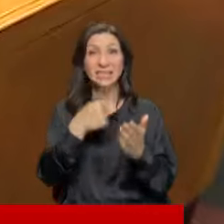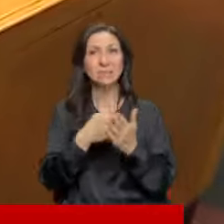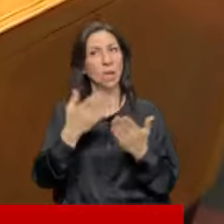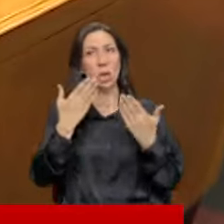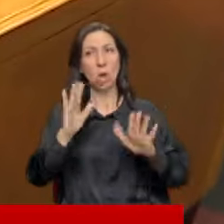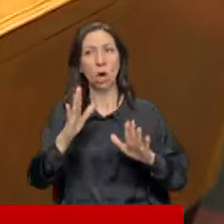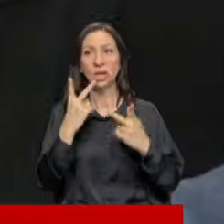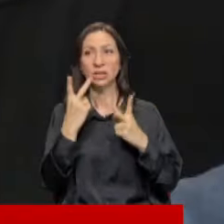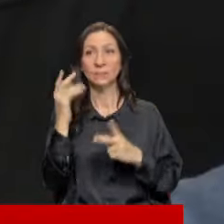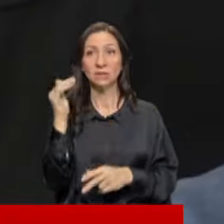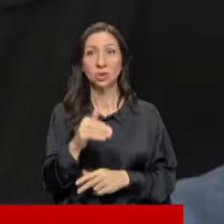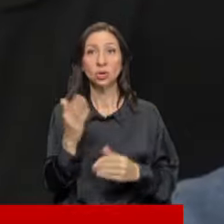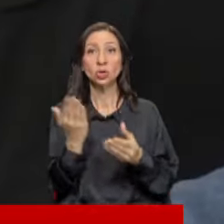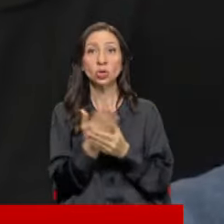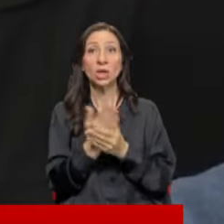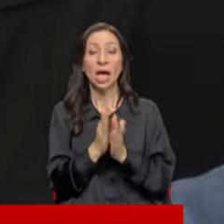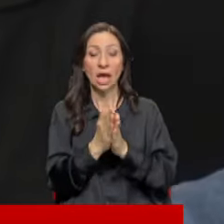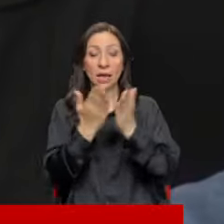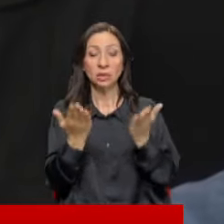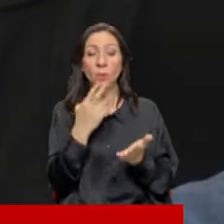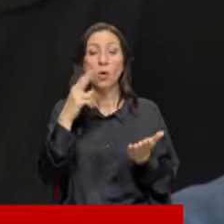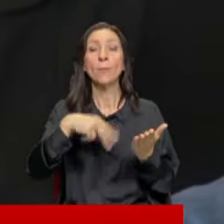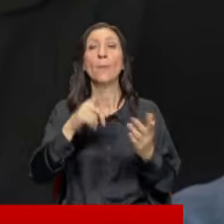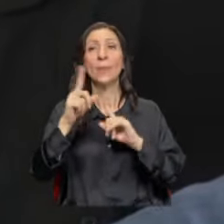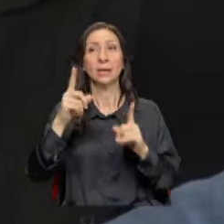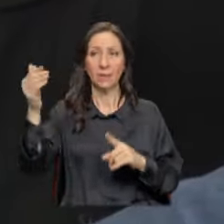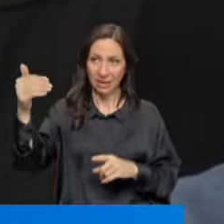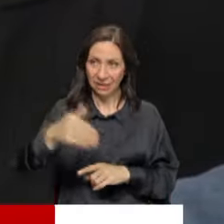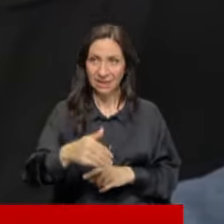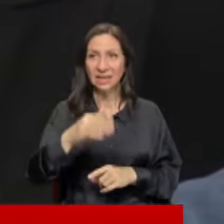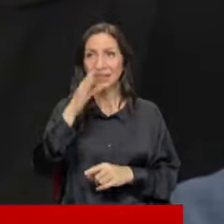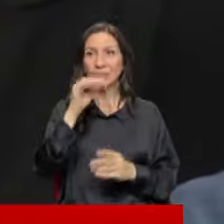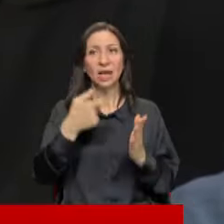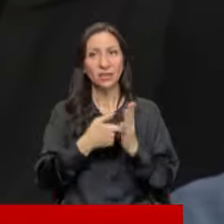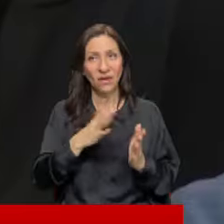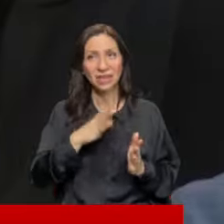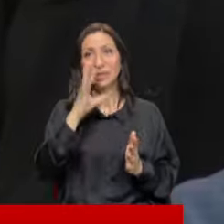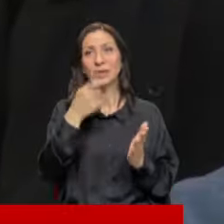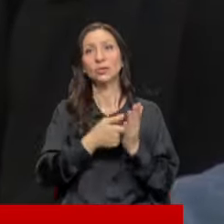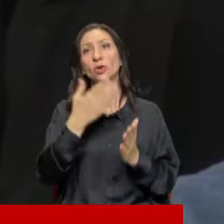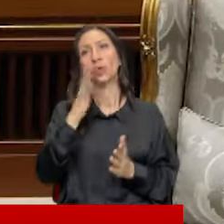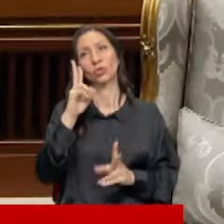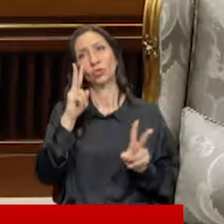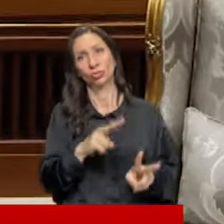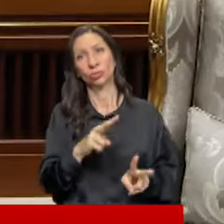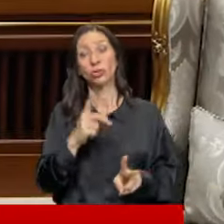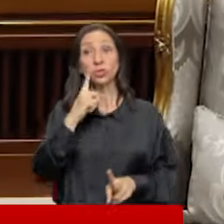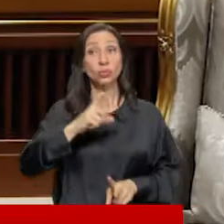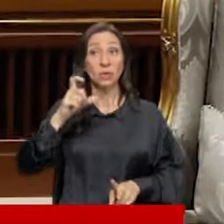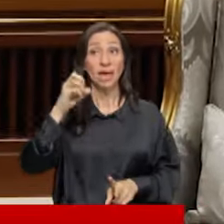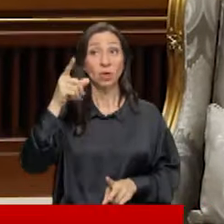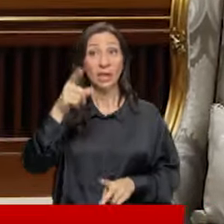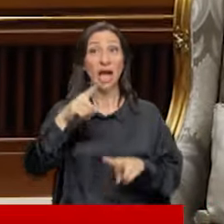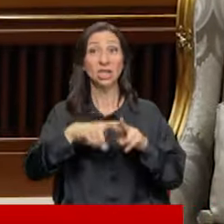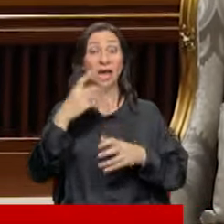yok açıklaması geldi. Dosyayı açıp okumadıysa mahkemeye gelsin. Kimin adı var, kimin adı yok orada görürüz. Cumhurbaşkanı Erdoğan